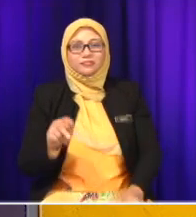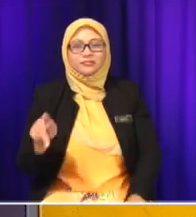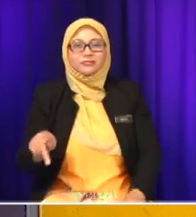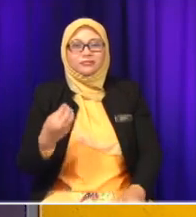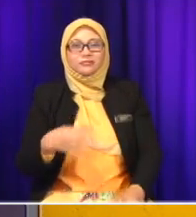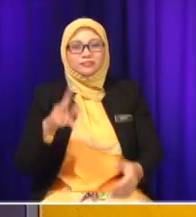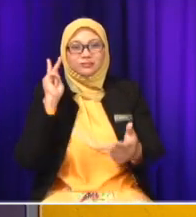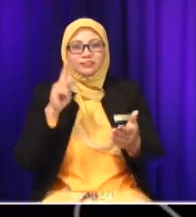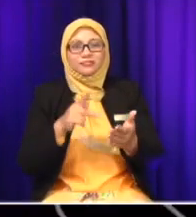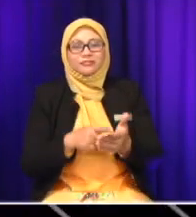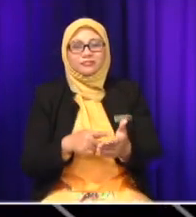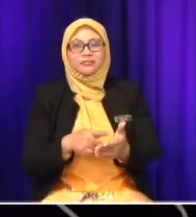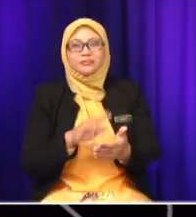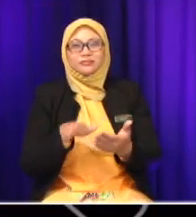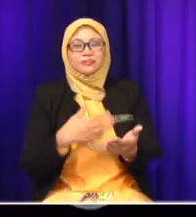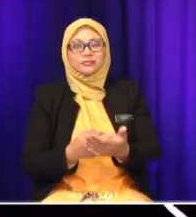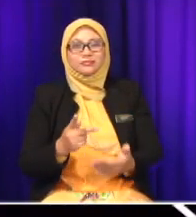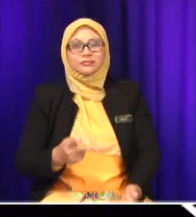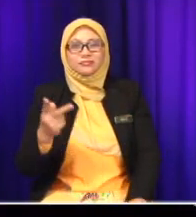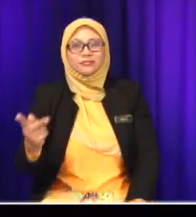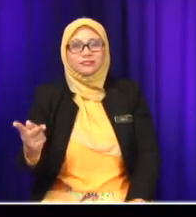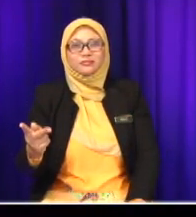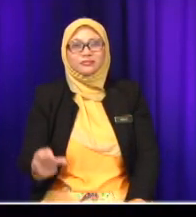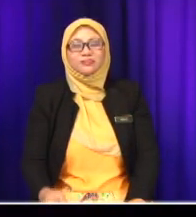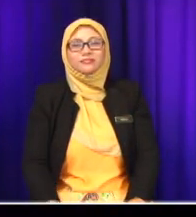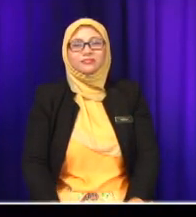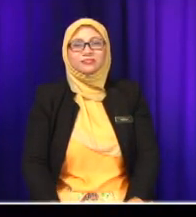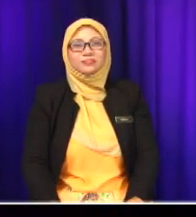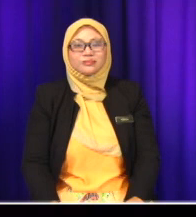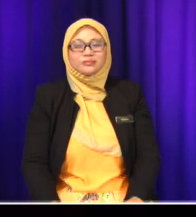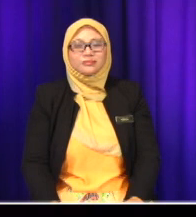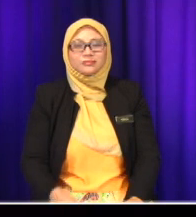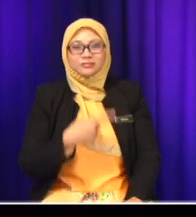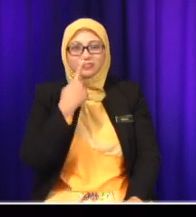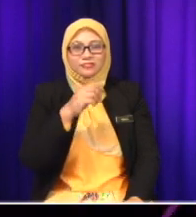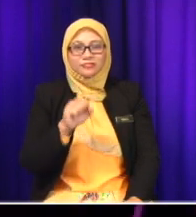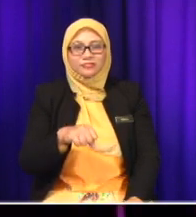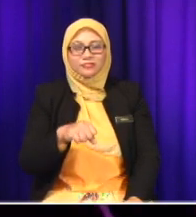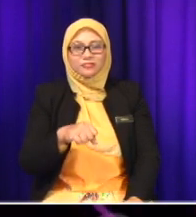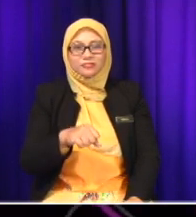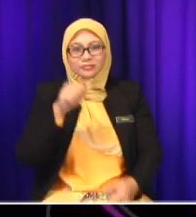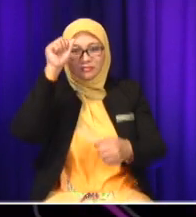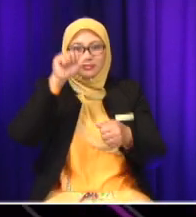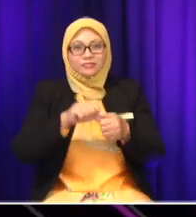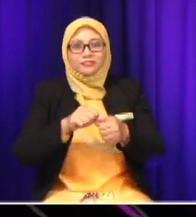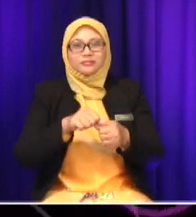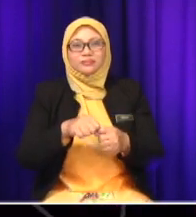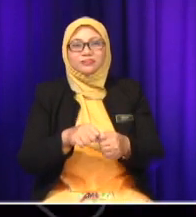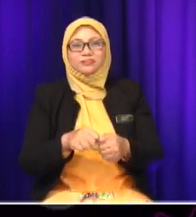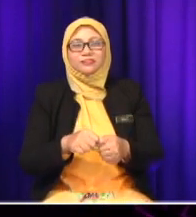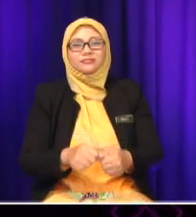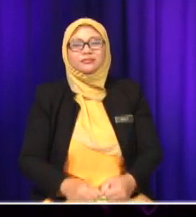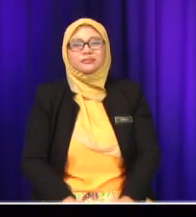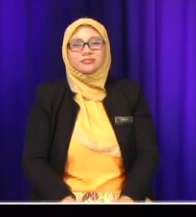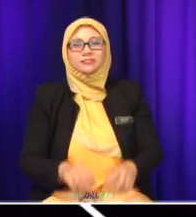okey Saya nak minta Siapa yang dapat Nyatakan beberapa komponen yang dia dapat ingat waktu saya Terangkan tadi okey siapa Nak Cuba Boleh bagi